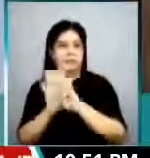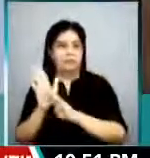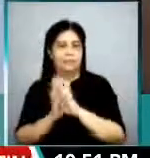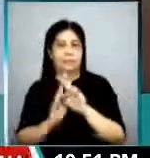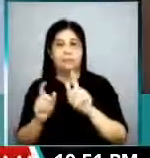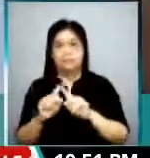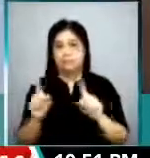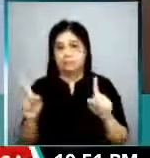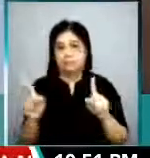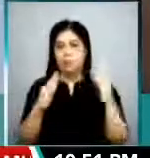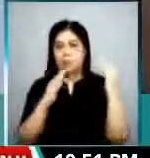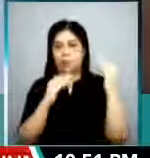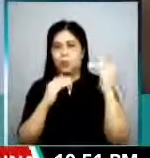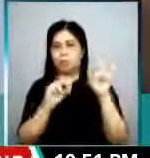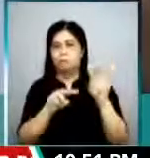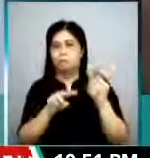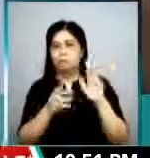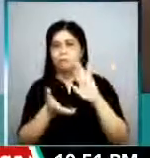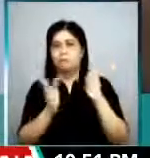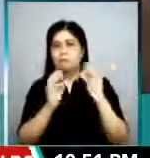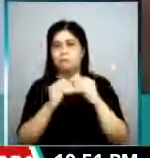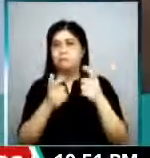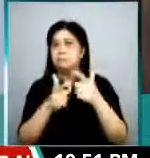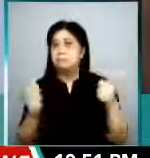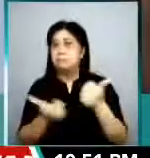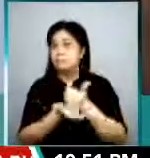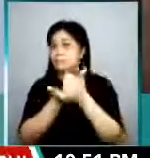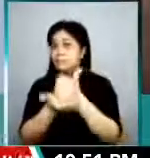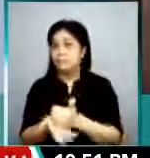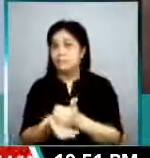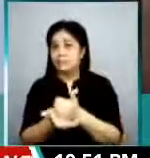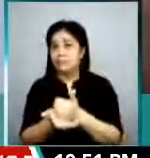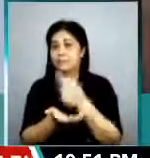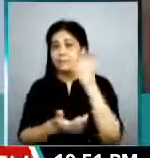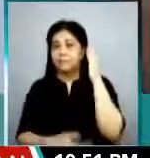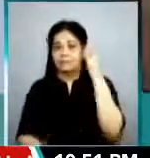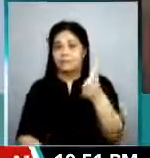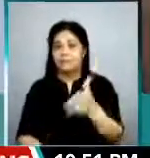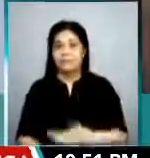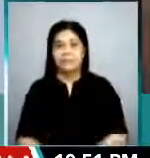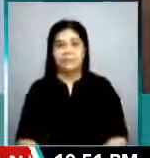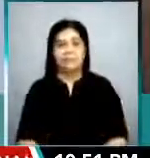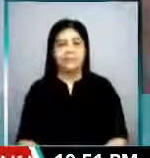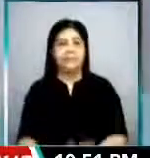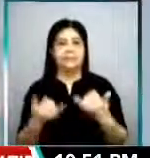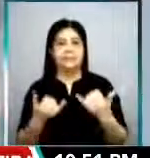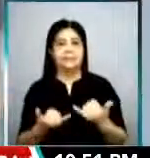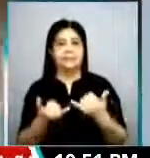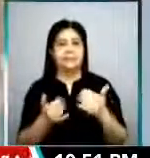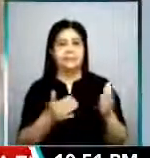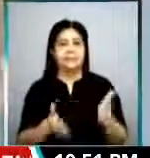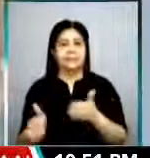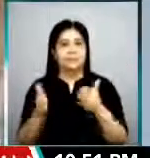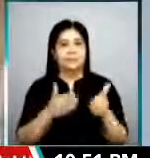umaasa silang magiging malaking tulong ito balang araw. Sa ngayon po, ang plan po namin